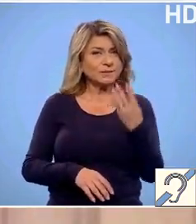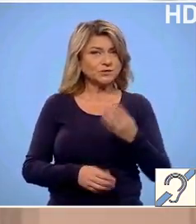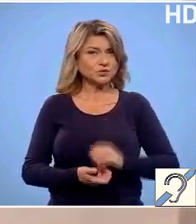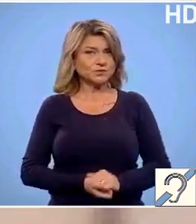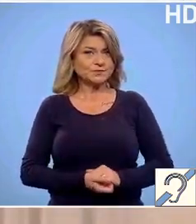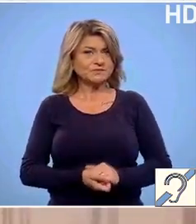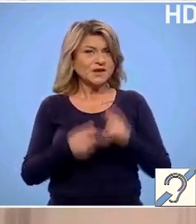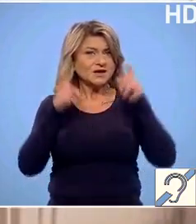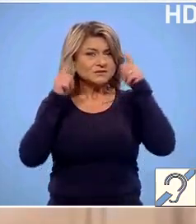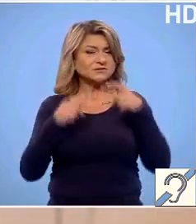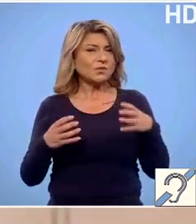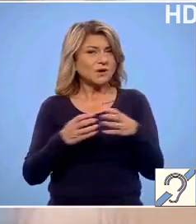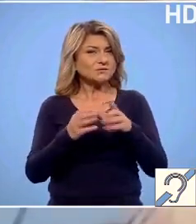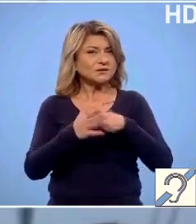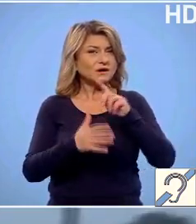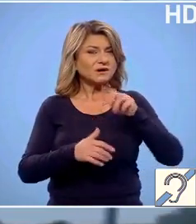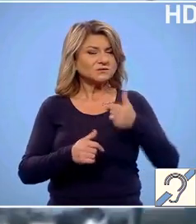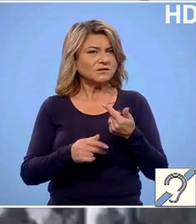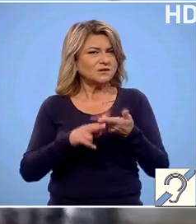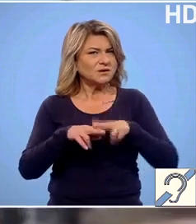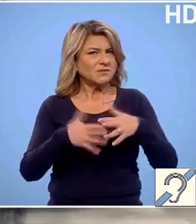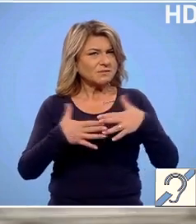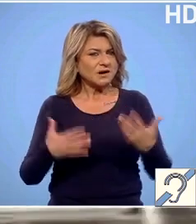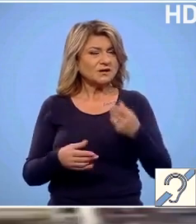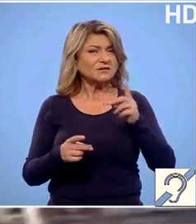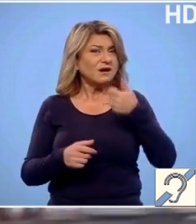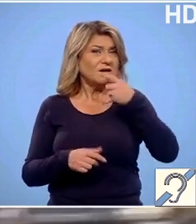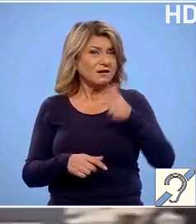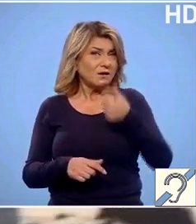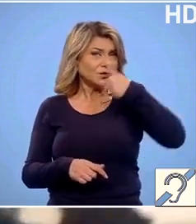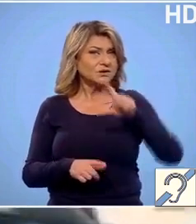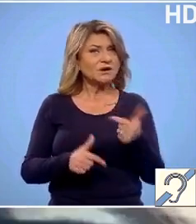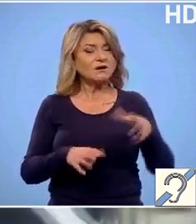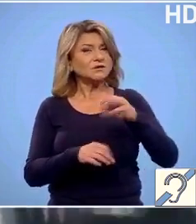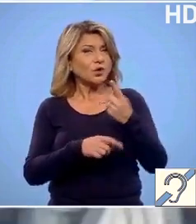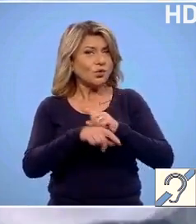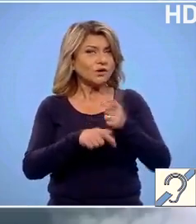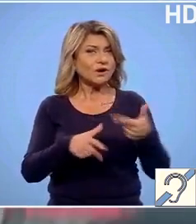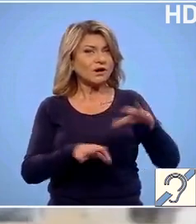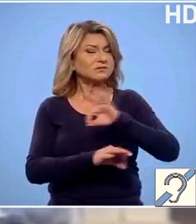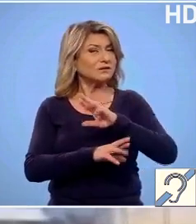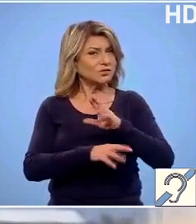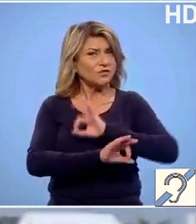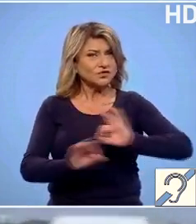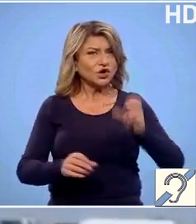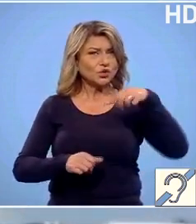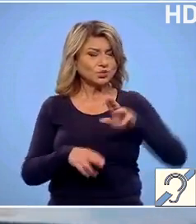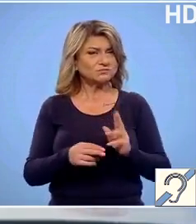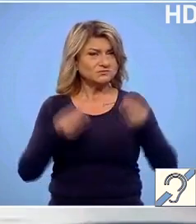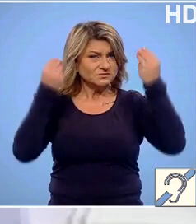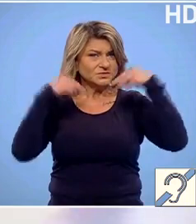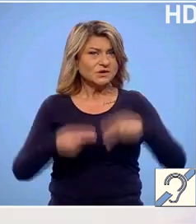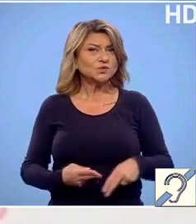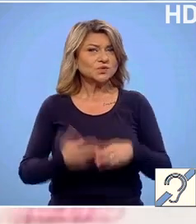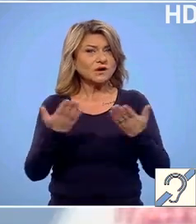54. Criza umanitară din Gaza se acutizează așadar de la o zi la alta, de la o oră la alta, iar oficialii ONU anunță că ajutoarele